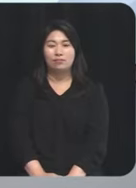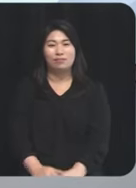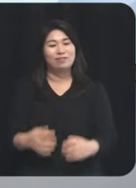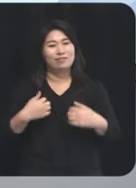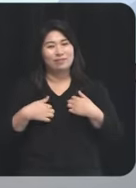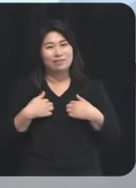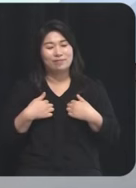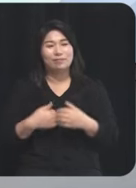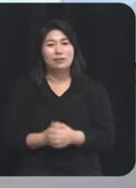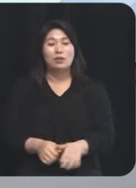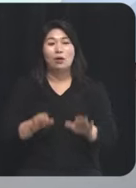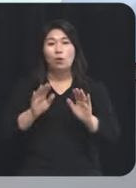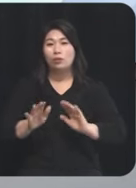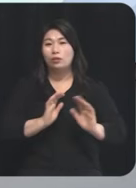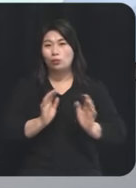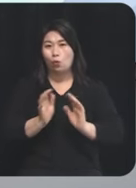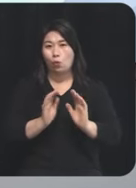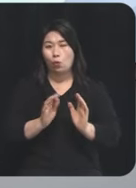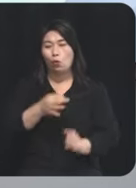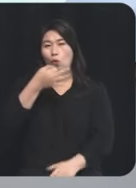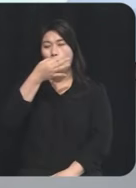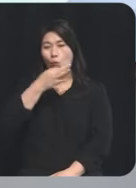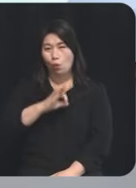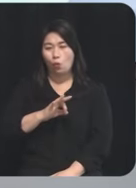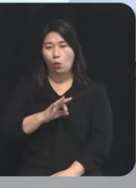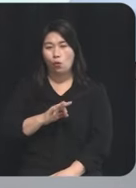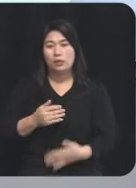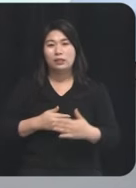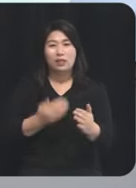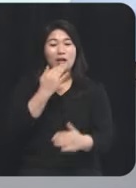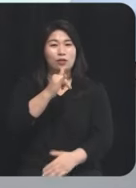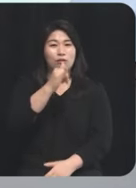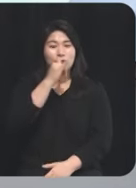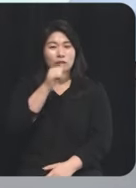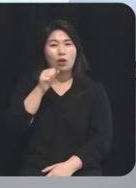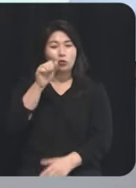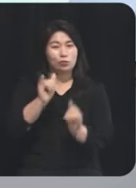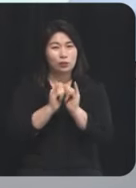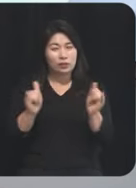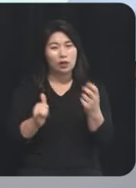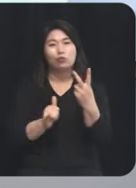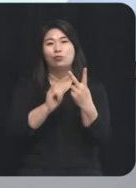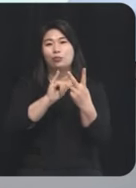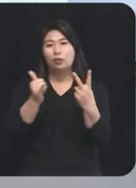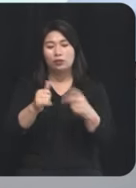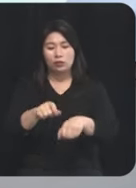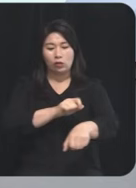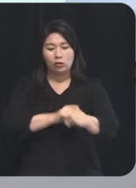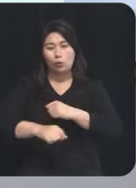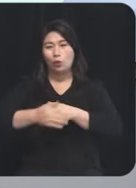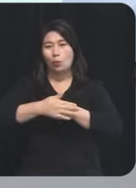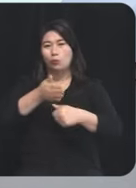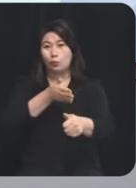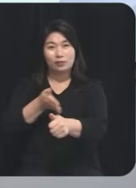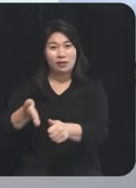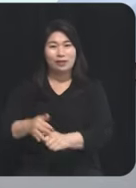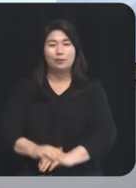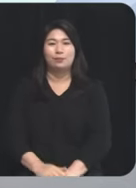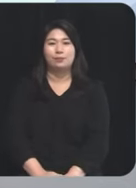반갑습니다. 오늘 토론회가 유익하게 진행될 수 있도록 후보 여러분께서는 적극적으로 협조를 해 주실